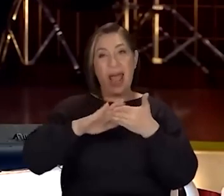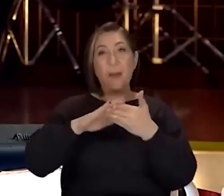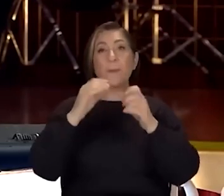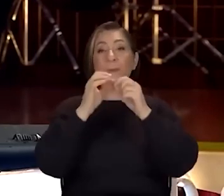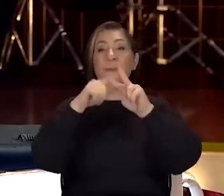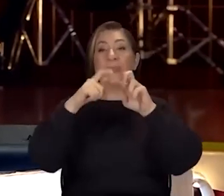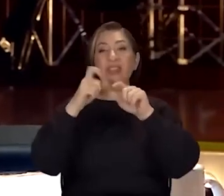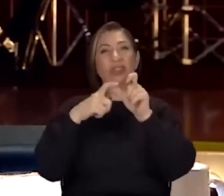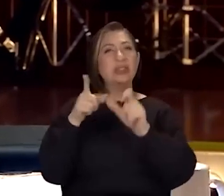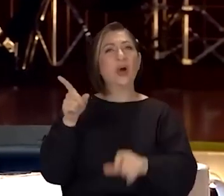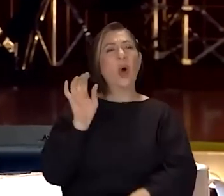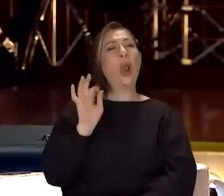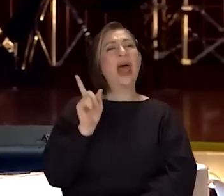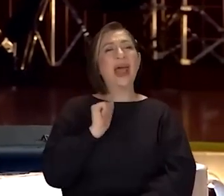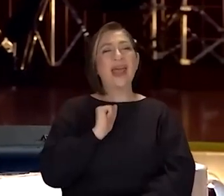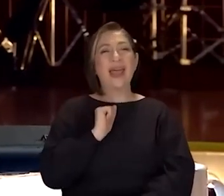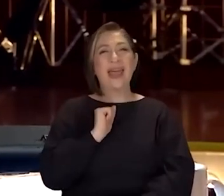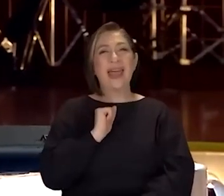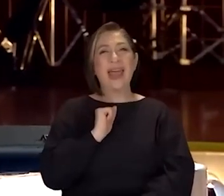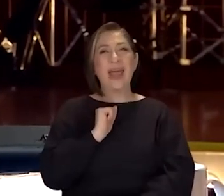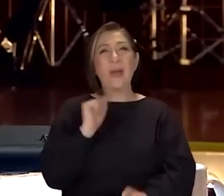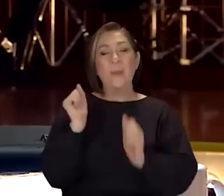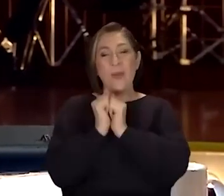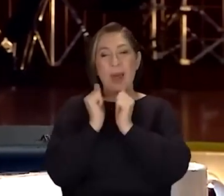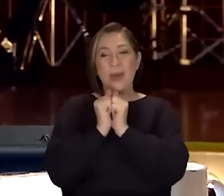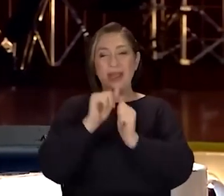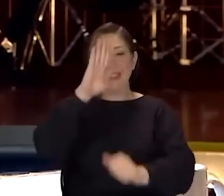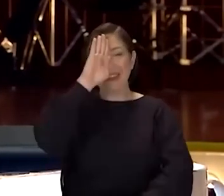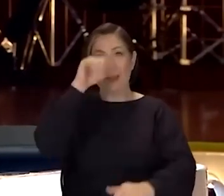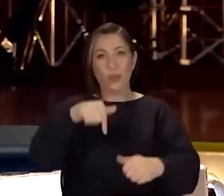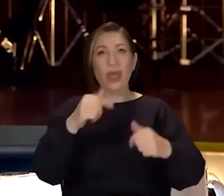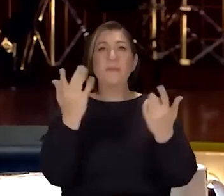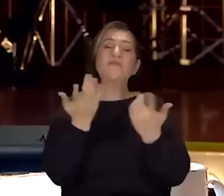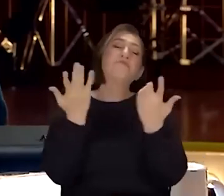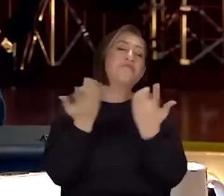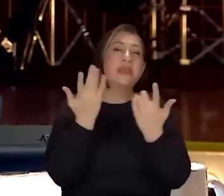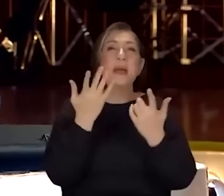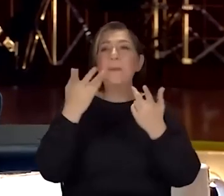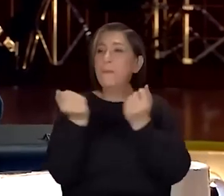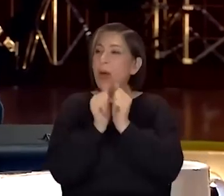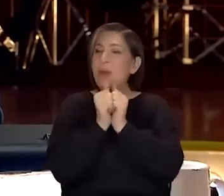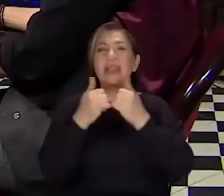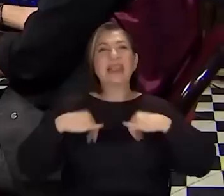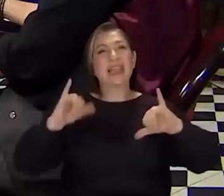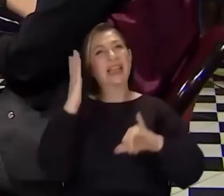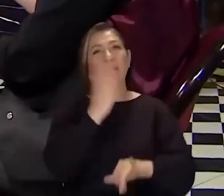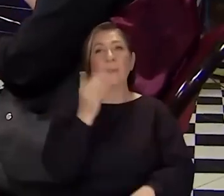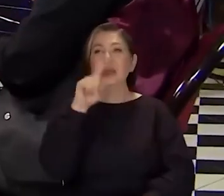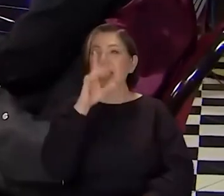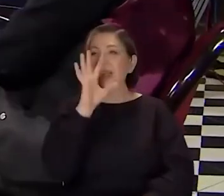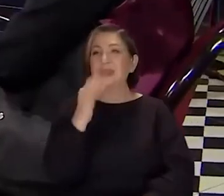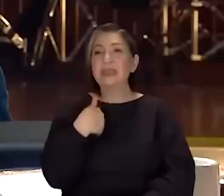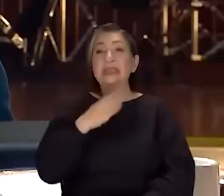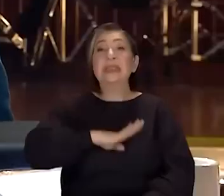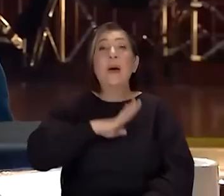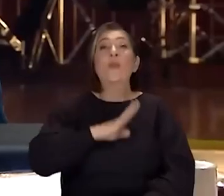arkadaşım, evet, öyledir. Yani mesela beraber işte ya İstanbul'da bir yerde ya da beraber tatile gittiğimizde oluyor. Çünkü başka kimseye